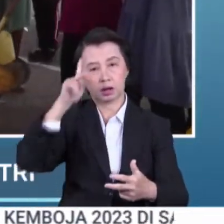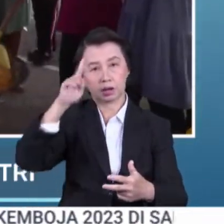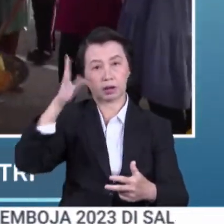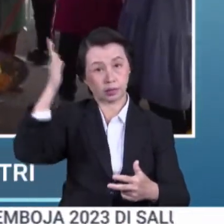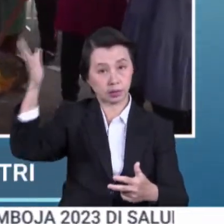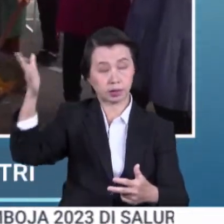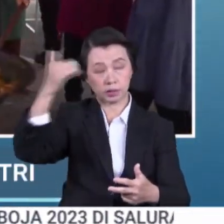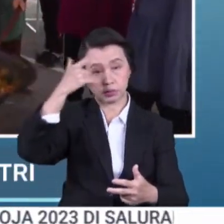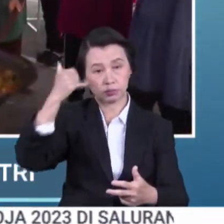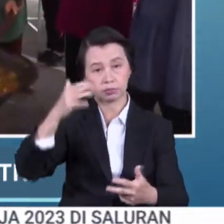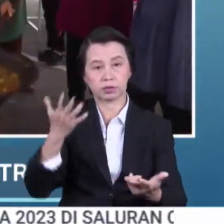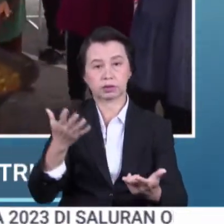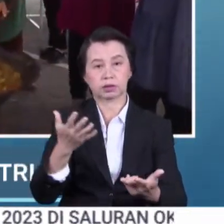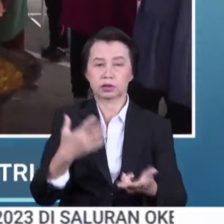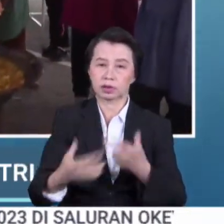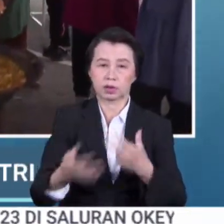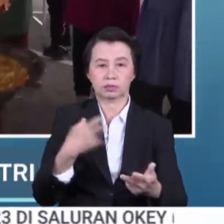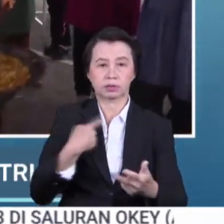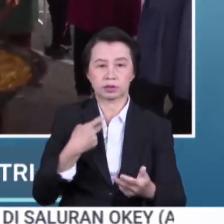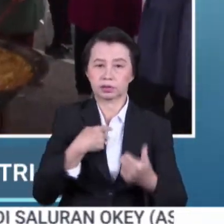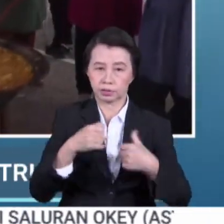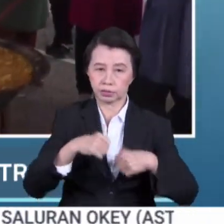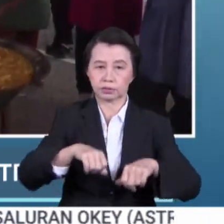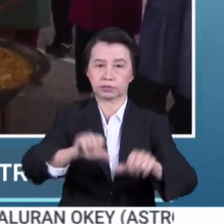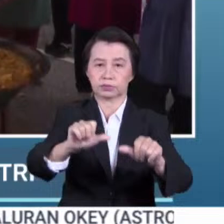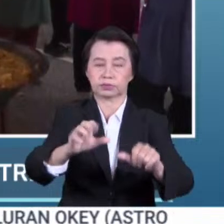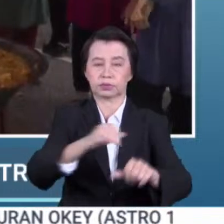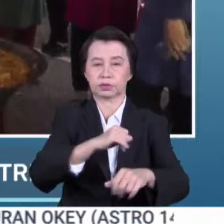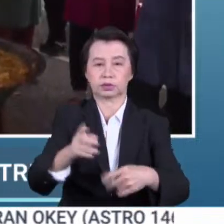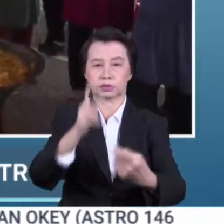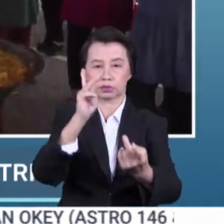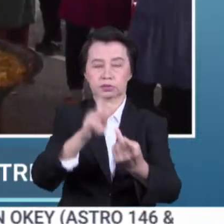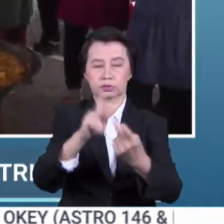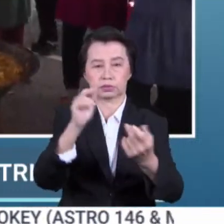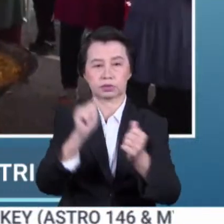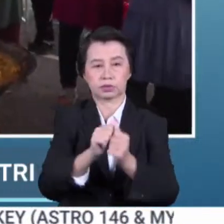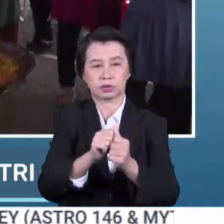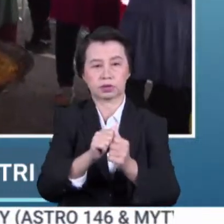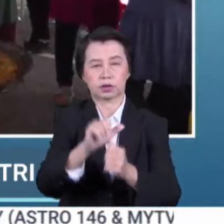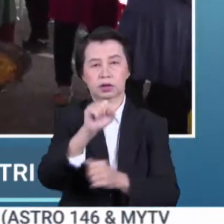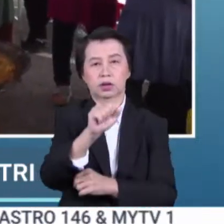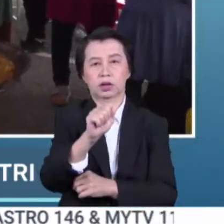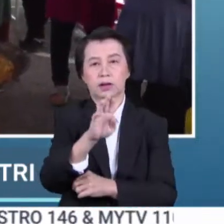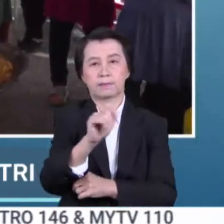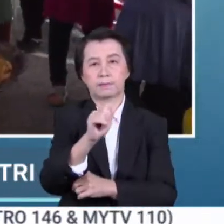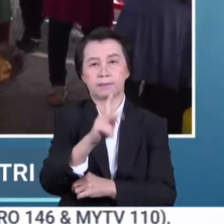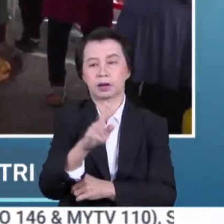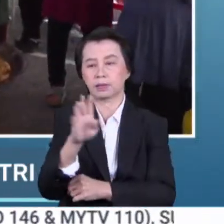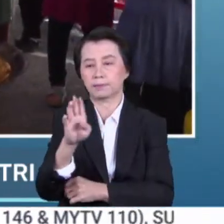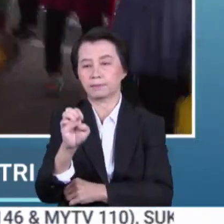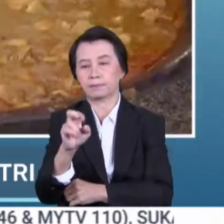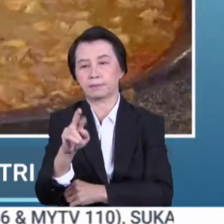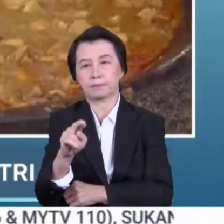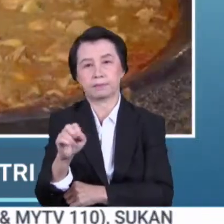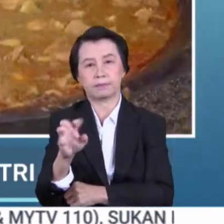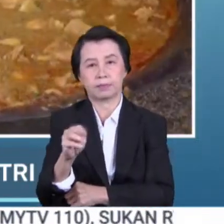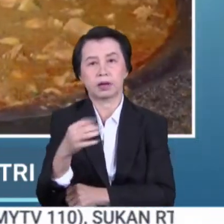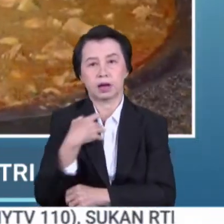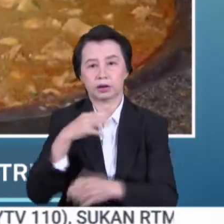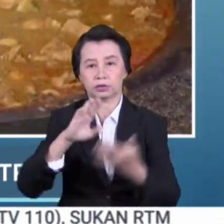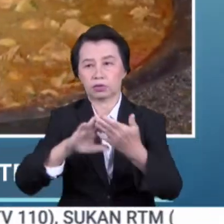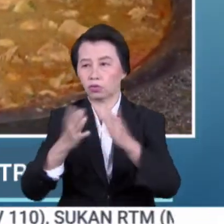hadir. Jadi tak apa, kita teruskan juga, dan ia sesuai pula dengan Sabak, Benam yang ada komuniti desa yang agak